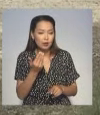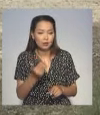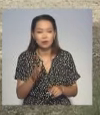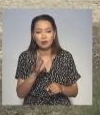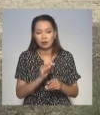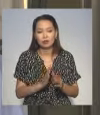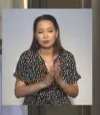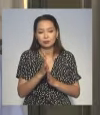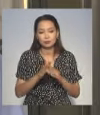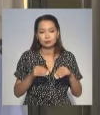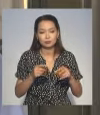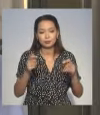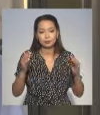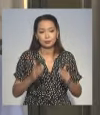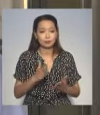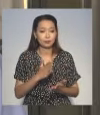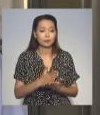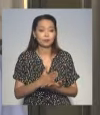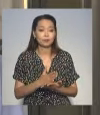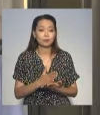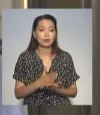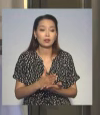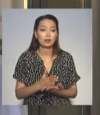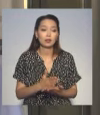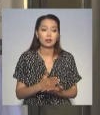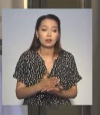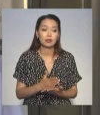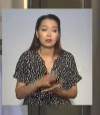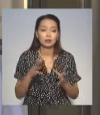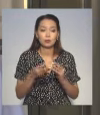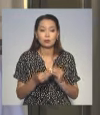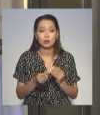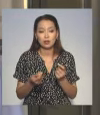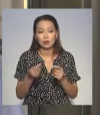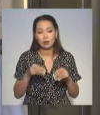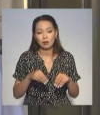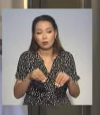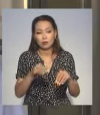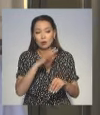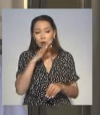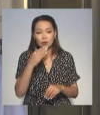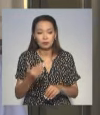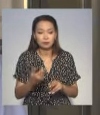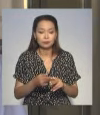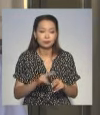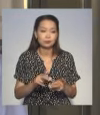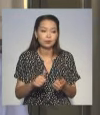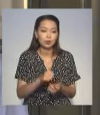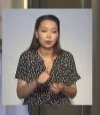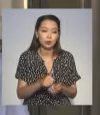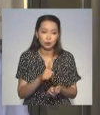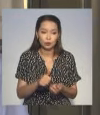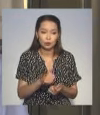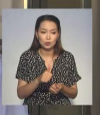егуді қолға алған. Бізде негізінен дақылдардың көбісі біздің құрғақшылыққа неге